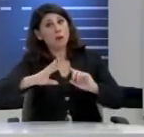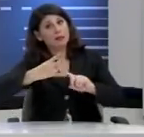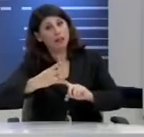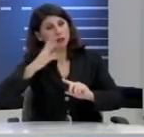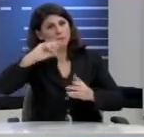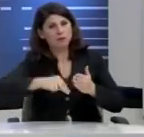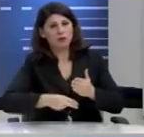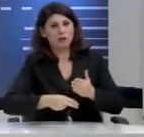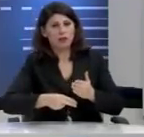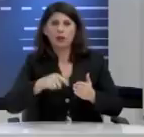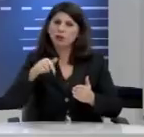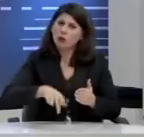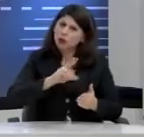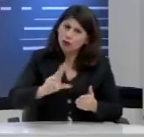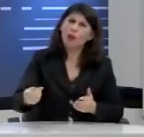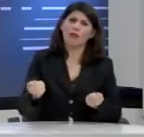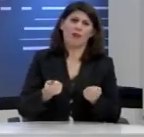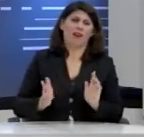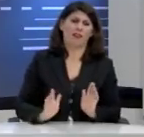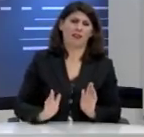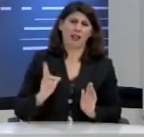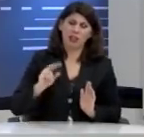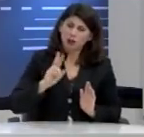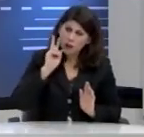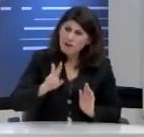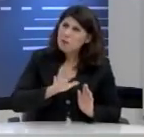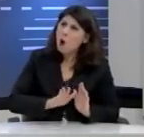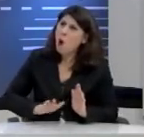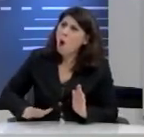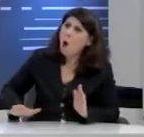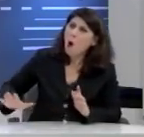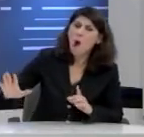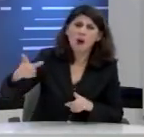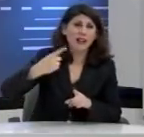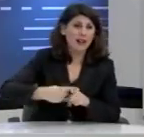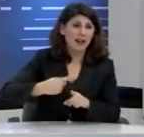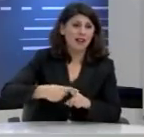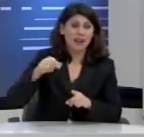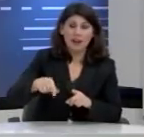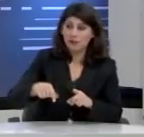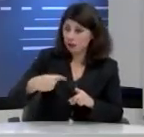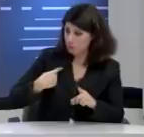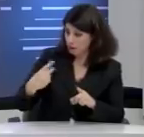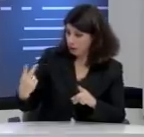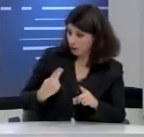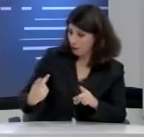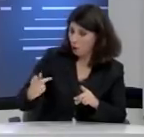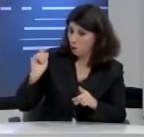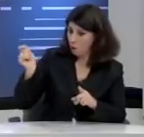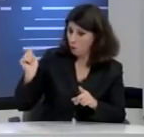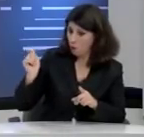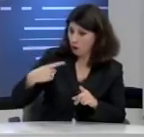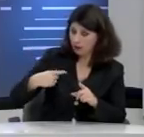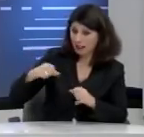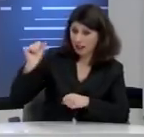μνημόνιο. Τώρα κάνετε το ίδιο. Τώρα βλέπει όλη η Ελλάδα ότι αυτή η διαφωνία μας η πολιτική μας οδήγησε σε μια